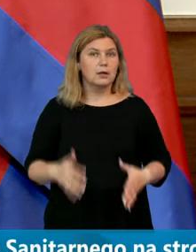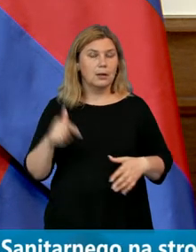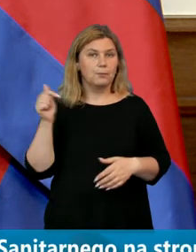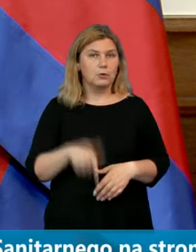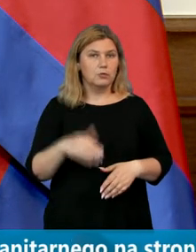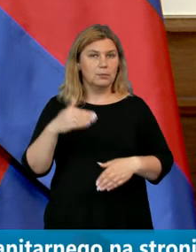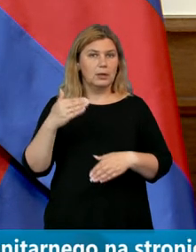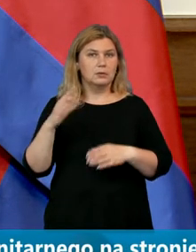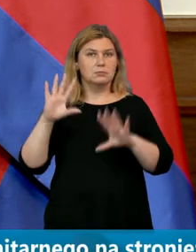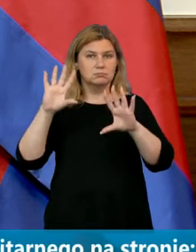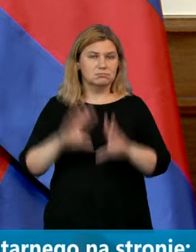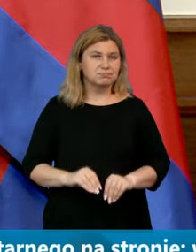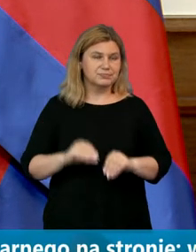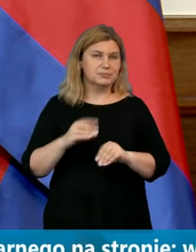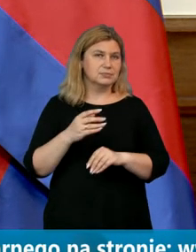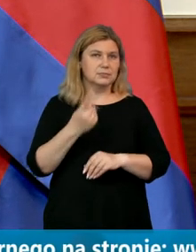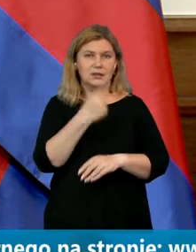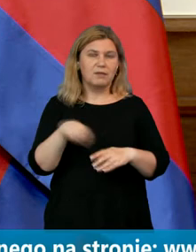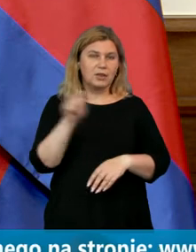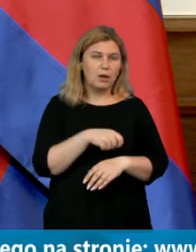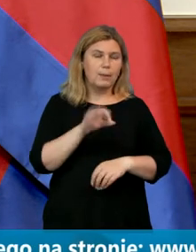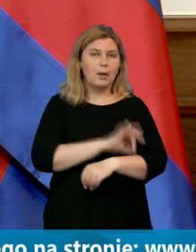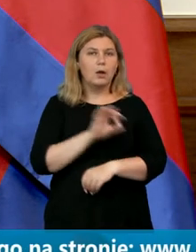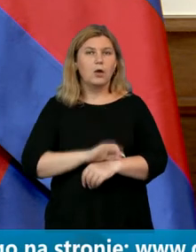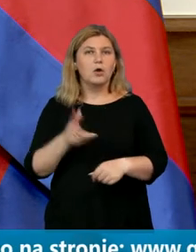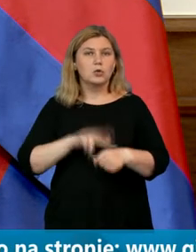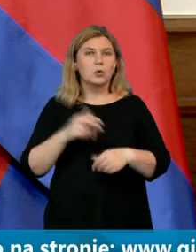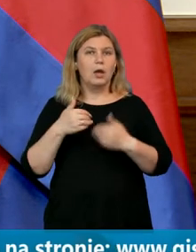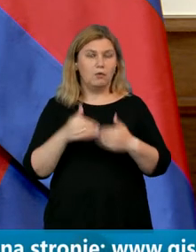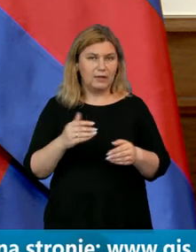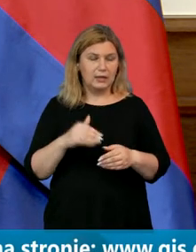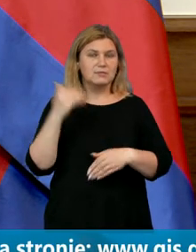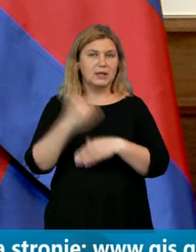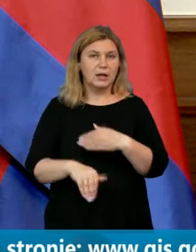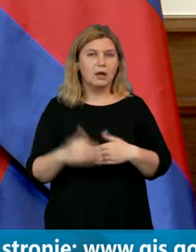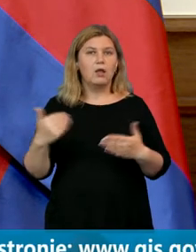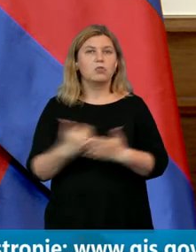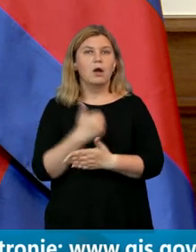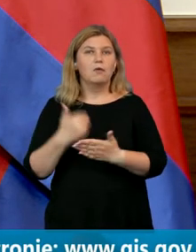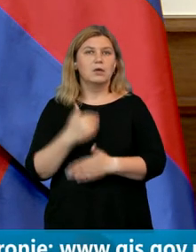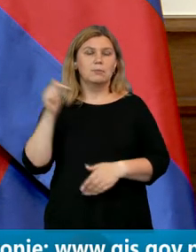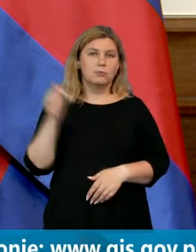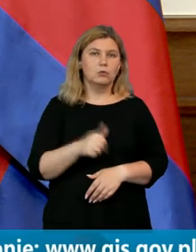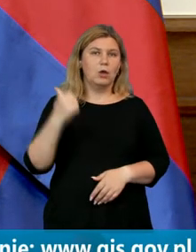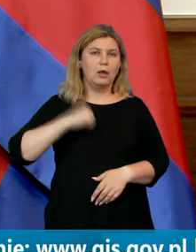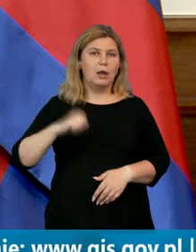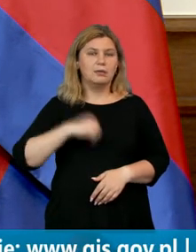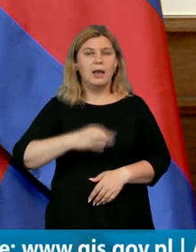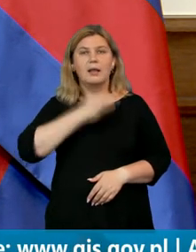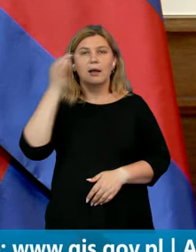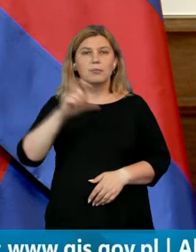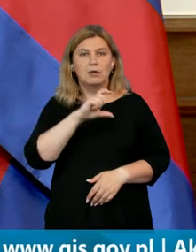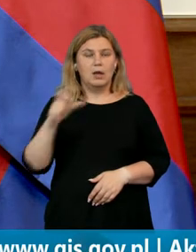wygasić wiele projektów, które nie są uruchomione. Te, które są uruchomione, zakończymy, natomiast nowe będą musiały czekać na lepsze czasy z punktu